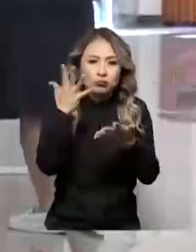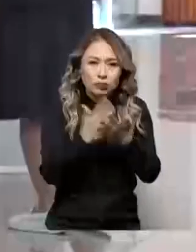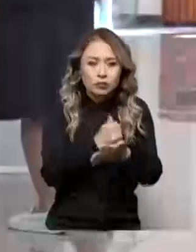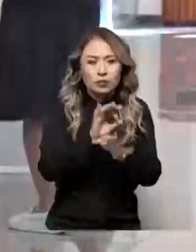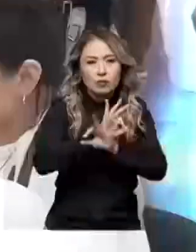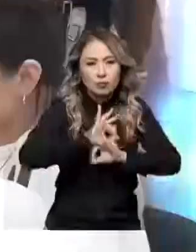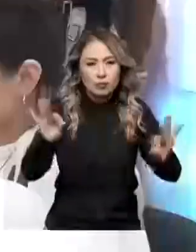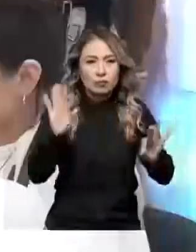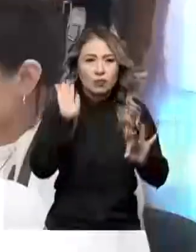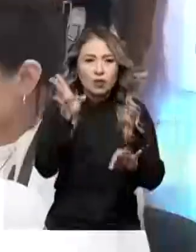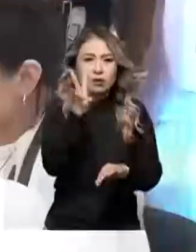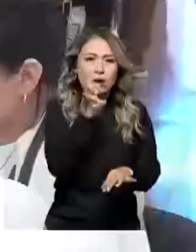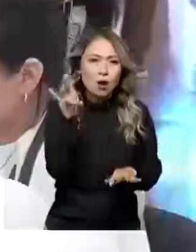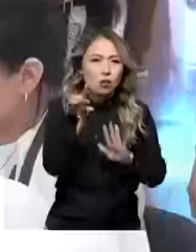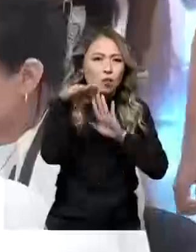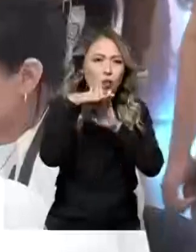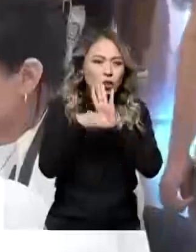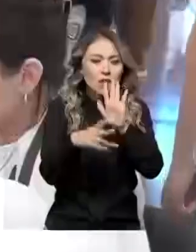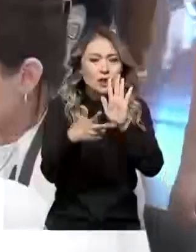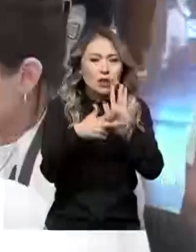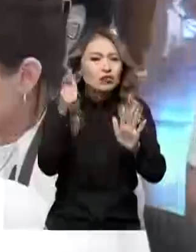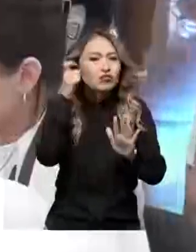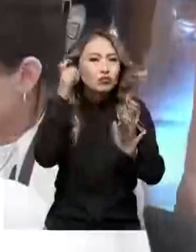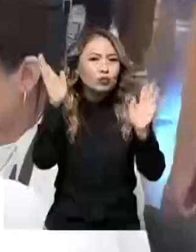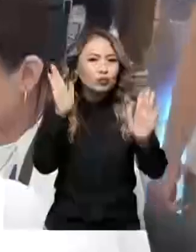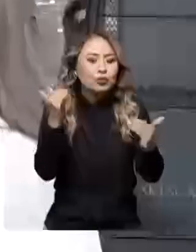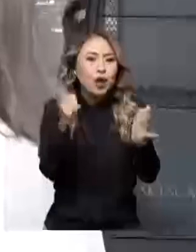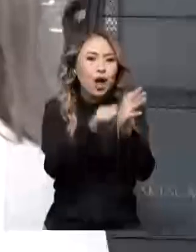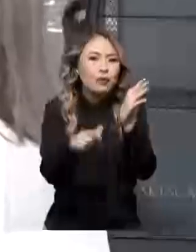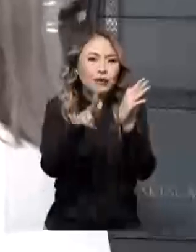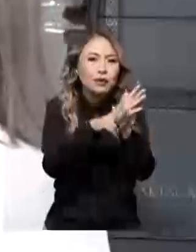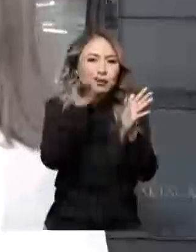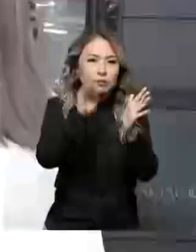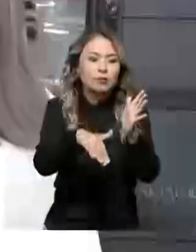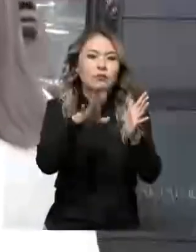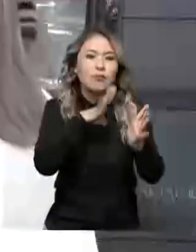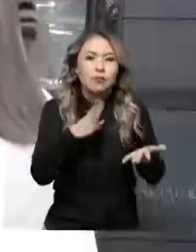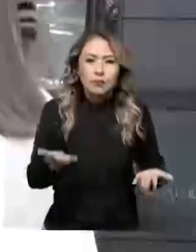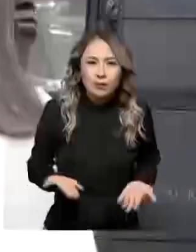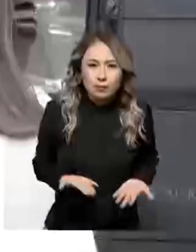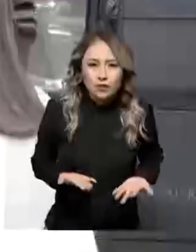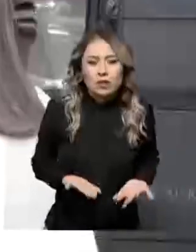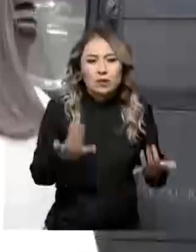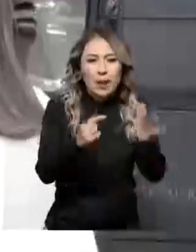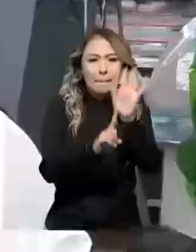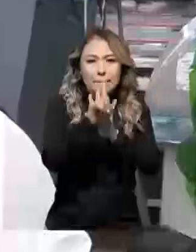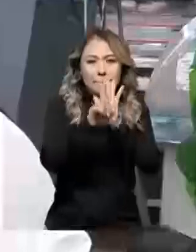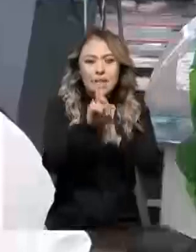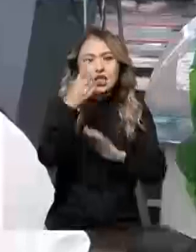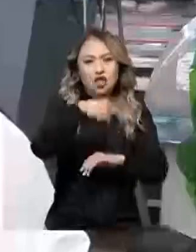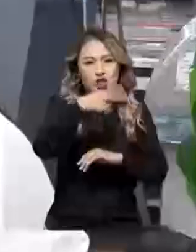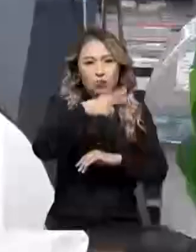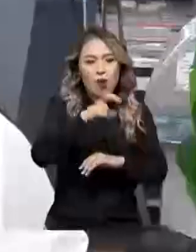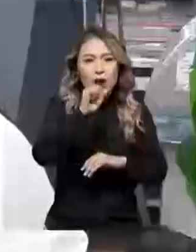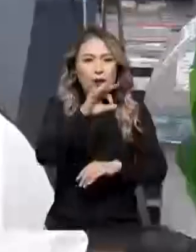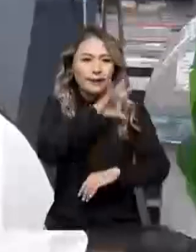керемет болады деп ойлаймын. Наурыз бағдарламасы 8 жылға жалғасады. Осы аралықта 68 мың қазақстандық қоныс тойын тойлайды деп күтіледі. Бастапқы шарнасы 20, ал